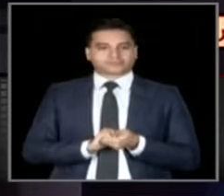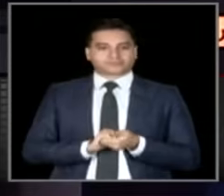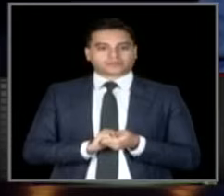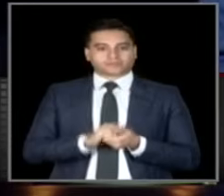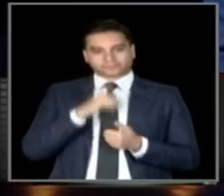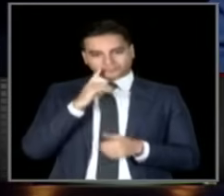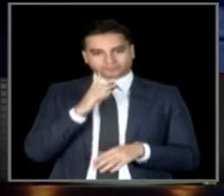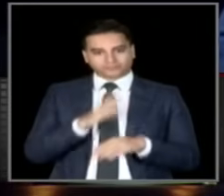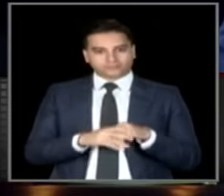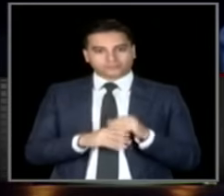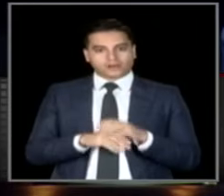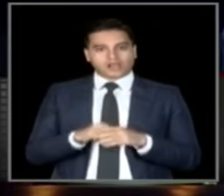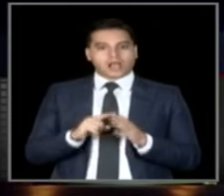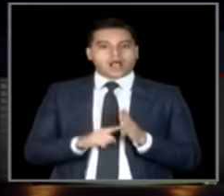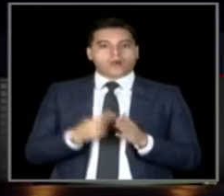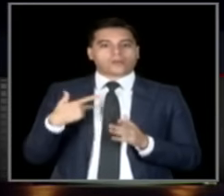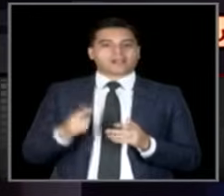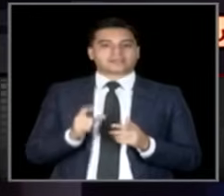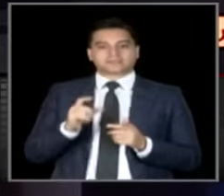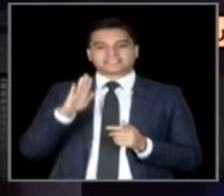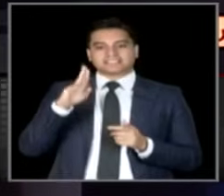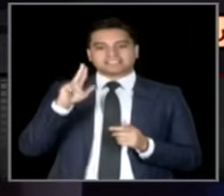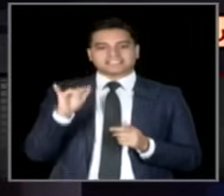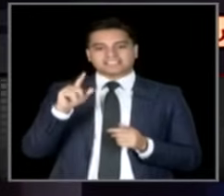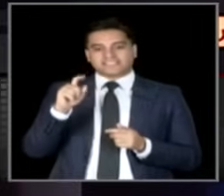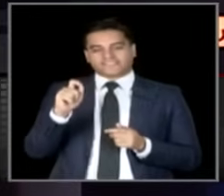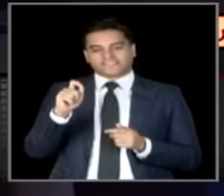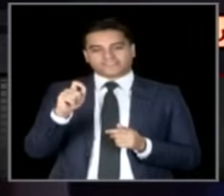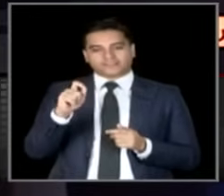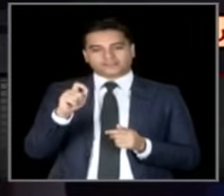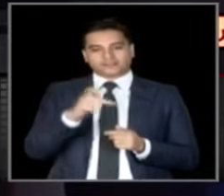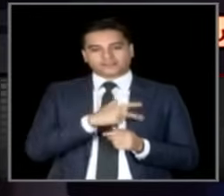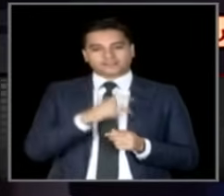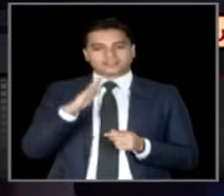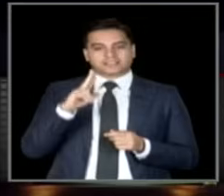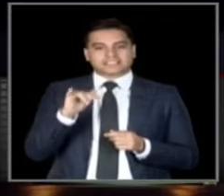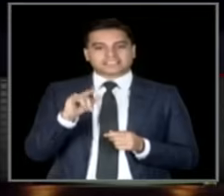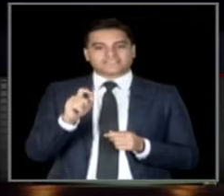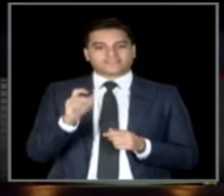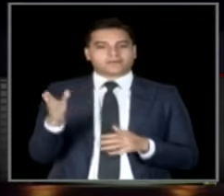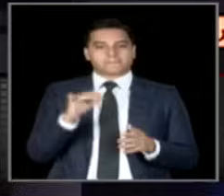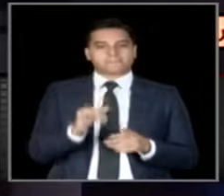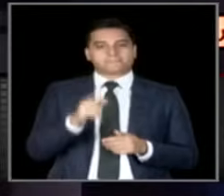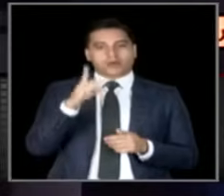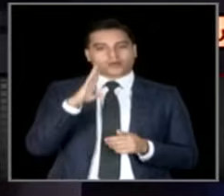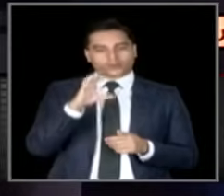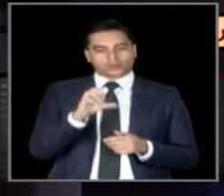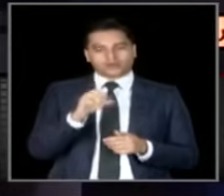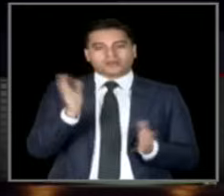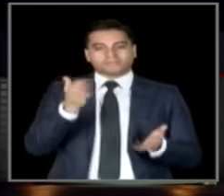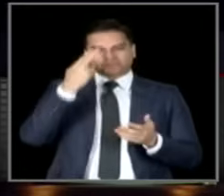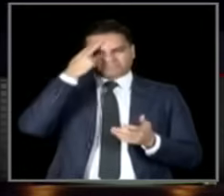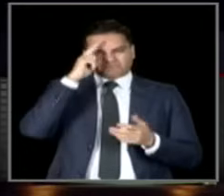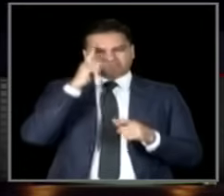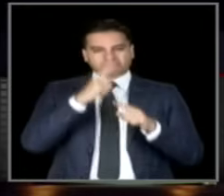قبلي. أول اسم ستيف. ستيف ماركو. مين ستيف ماركو؟